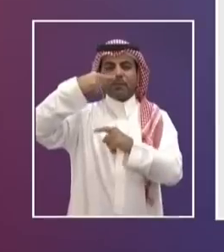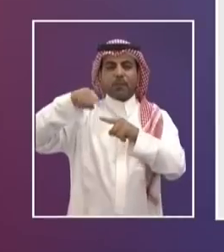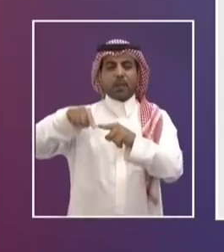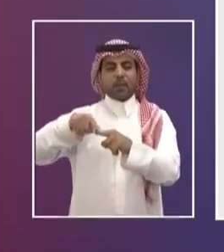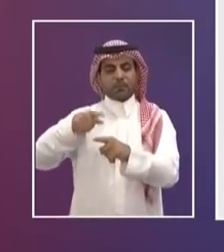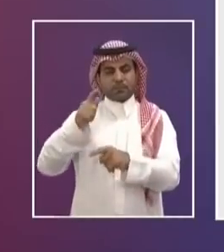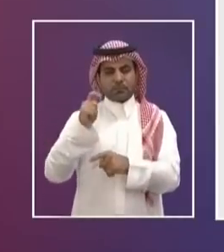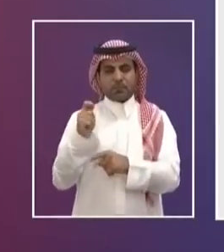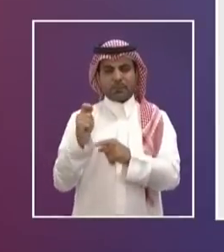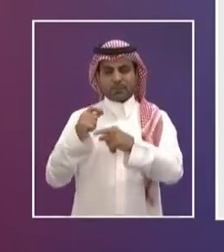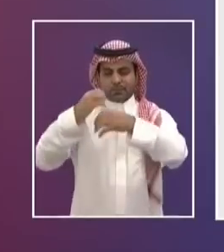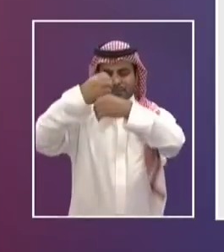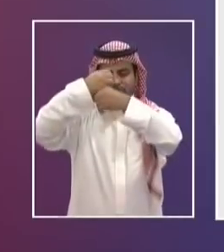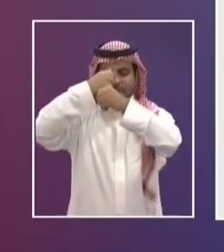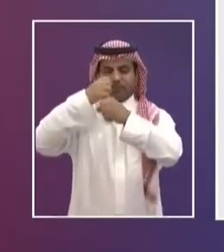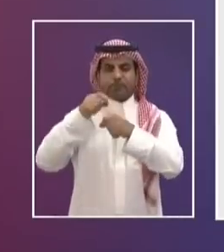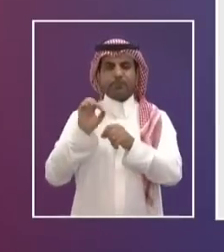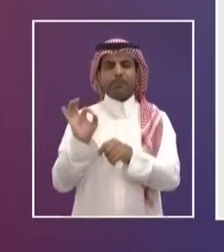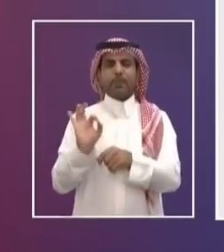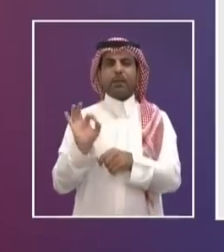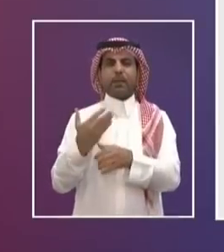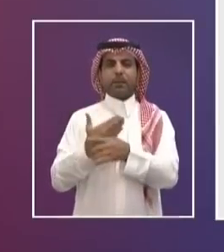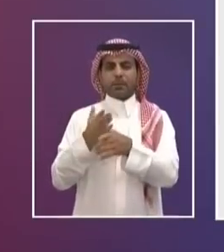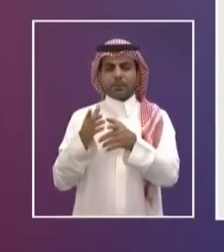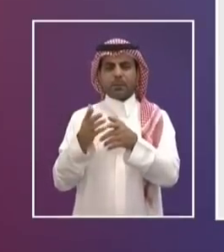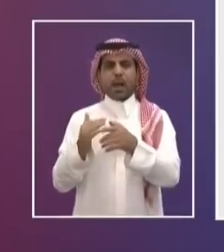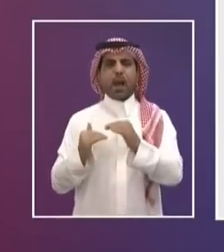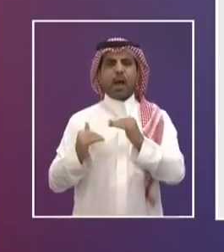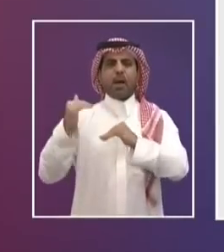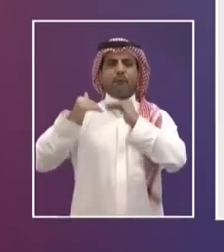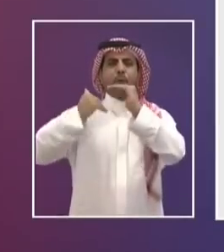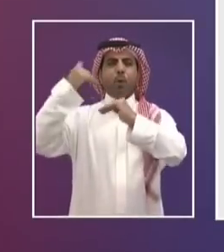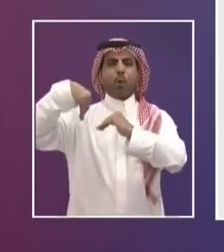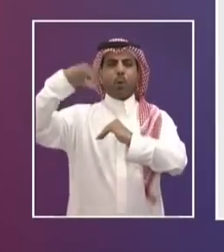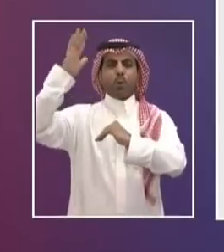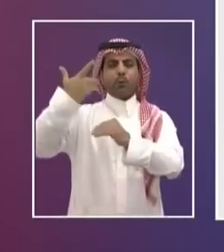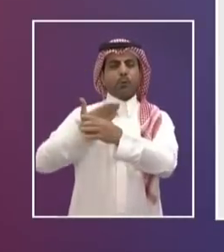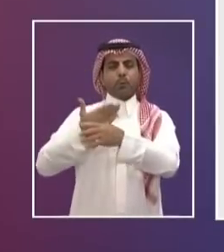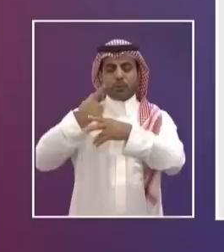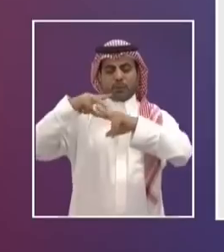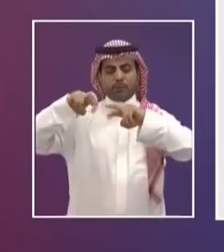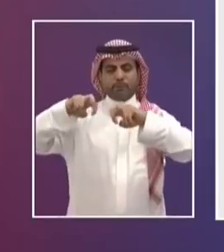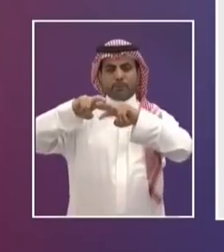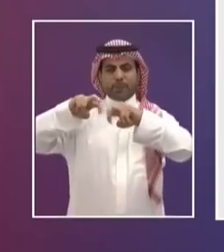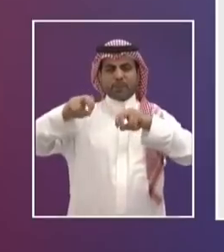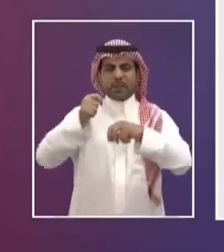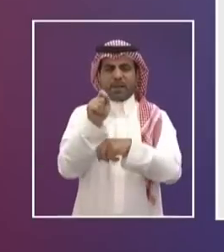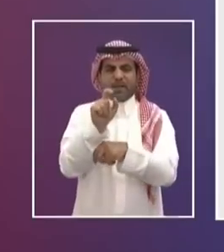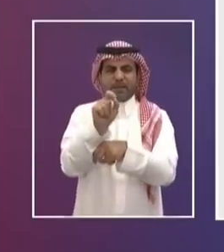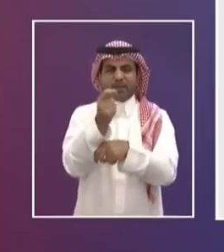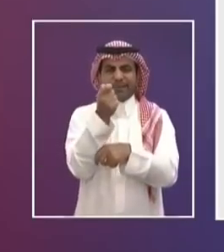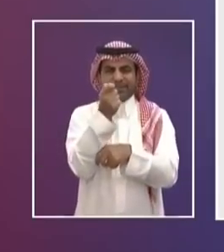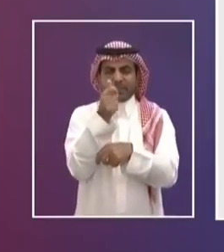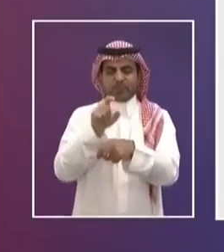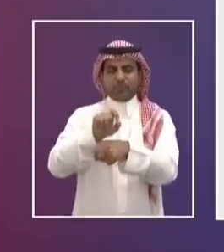الدقيق للفيروس، هي من أعلى مستويات الفحوص المخبرية لهذه الفيروسات دقة،